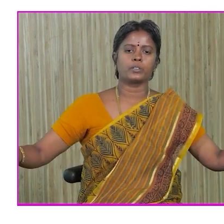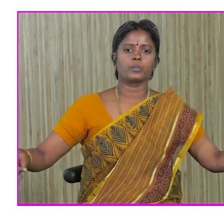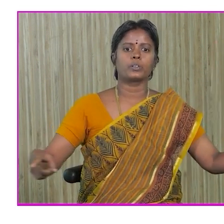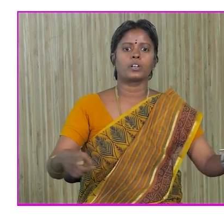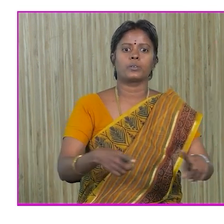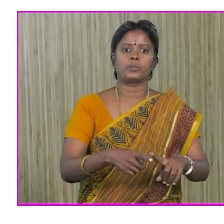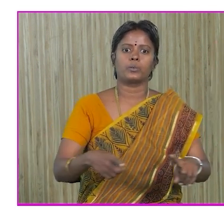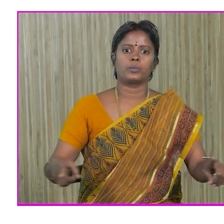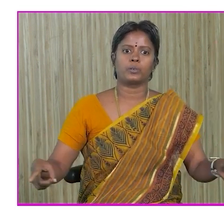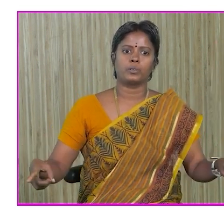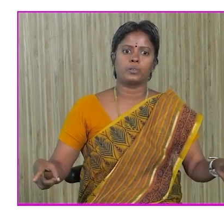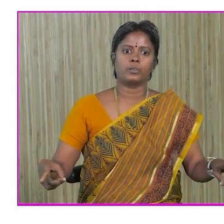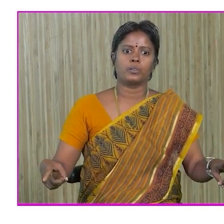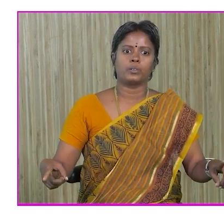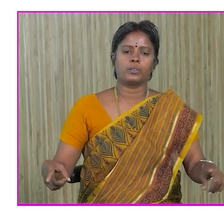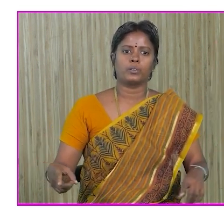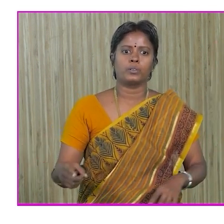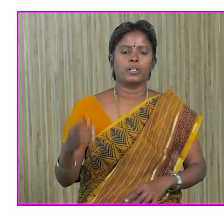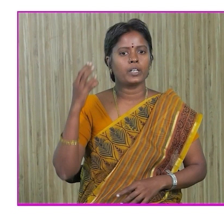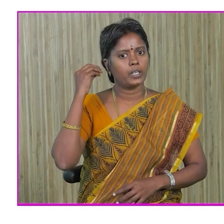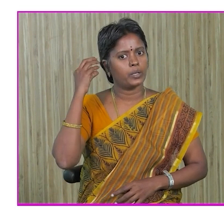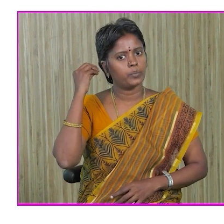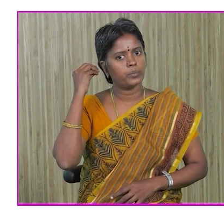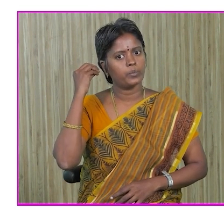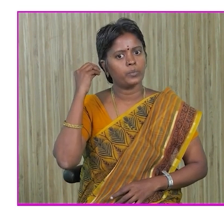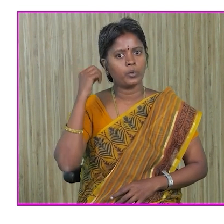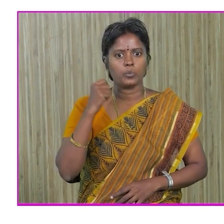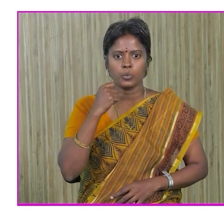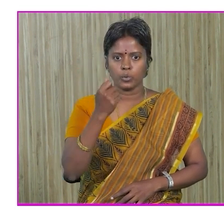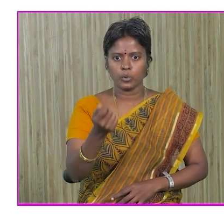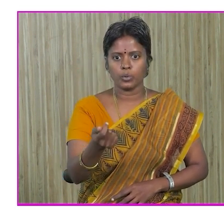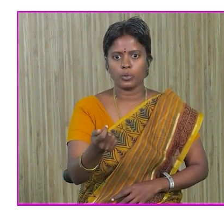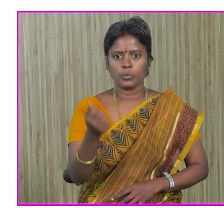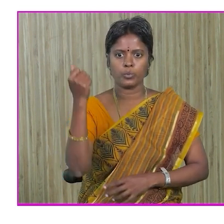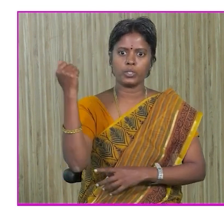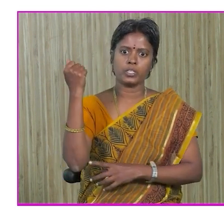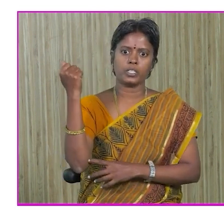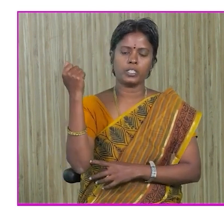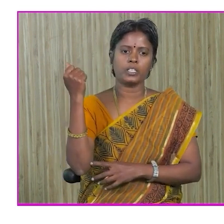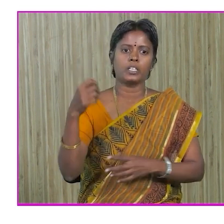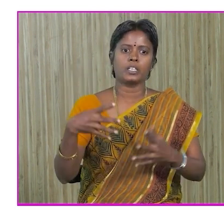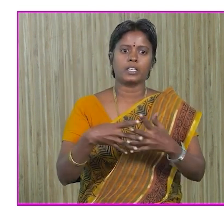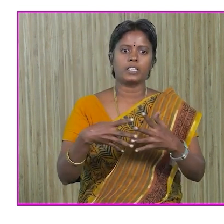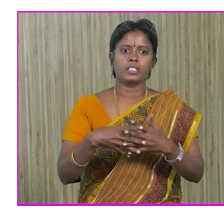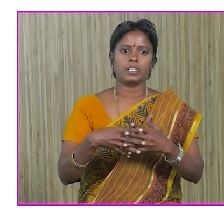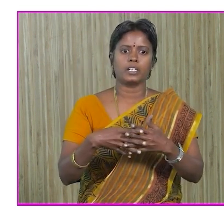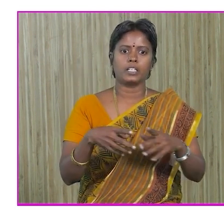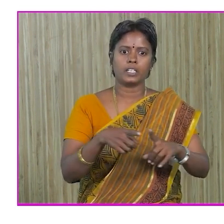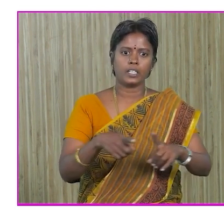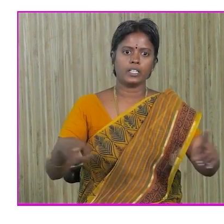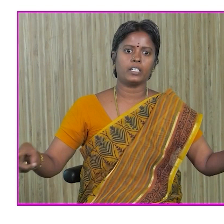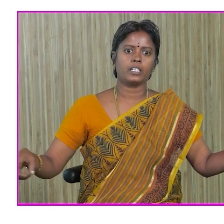கோல். மற்றும் ஒரு முறை, கேட்டினும் உண்டோர் உறுதி கிளைஞரை